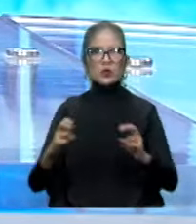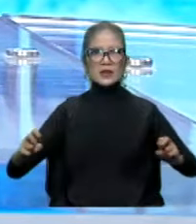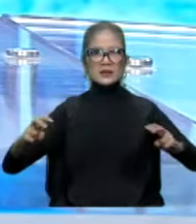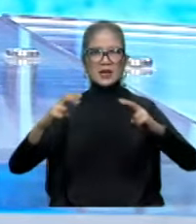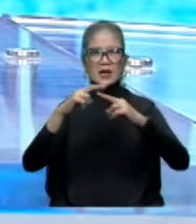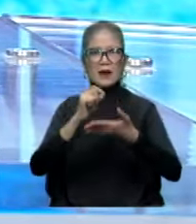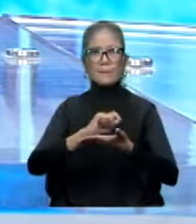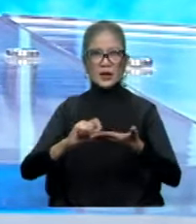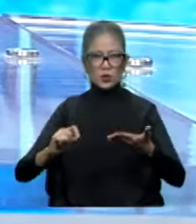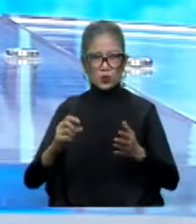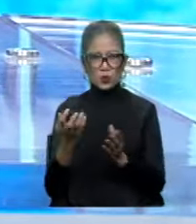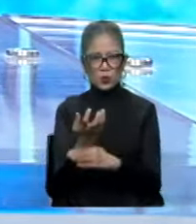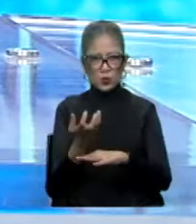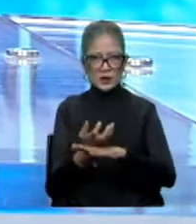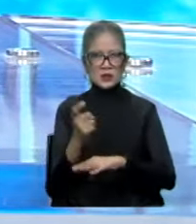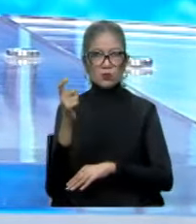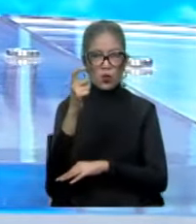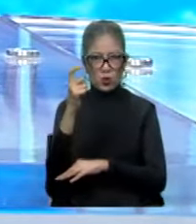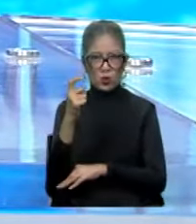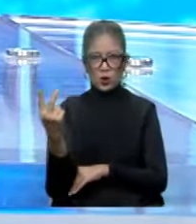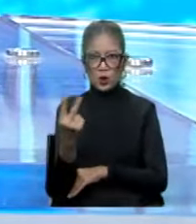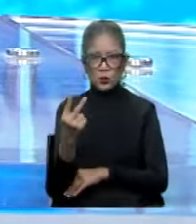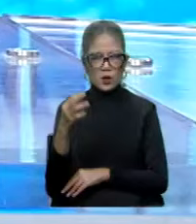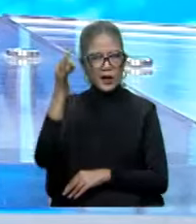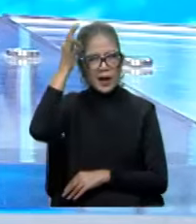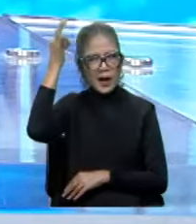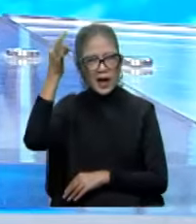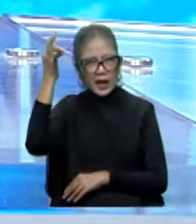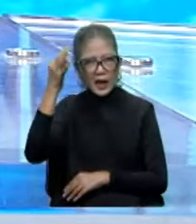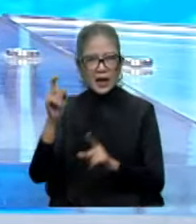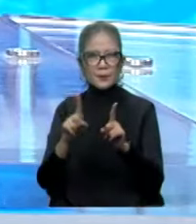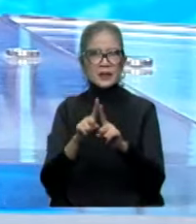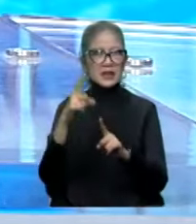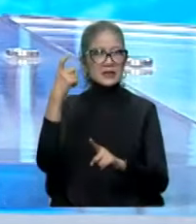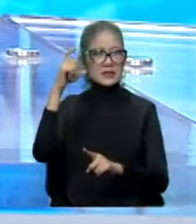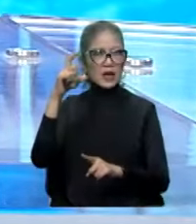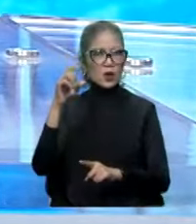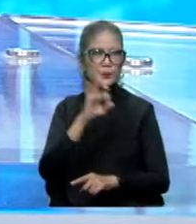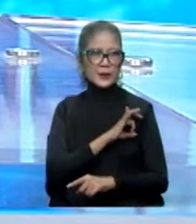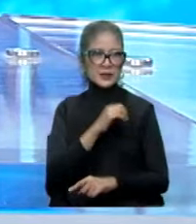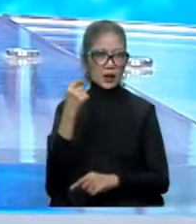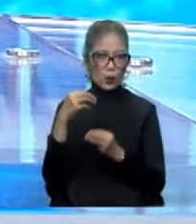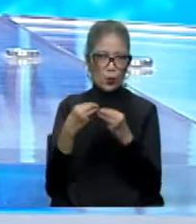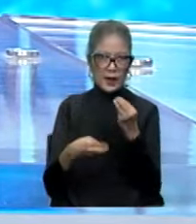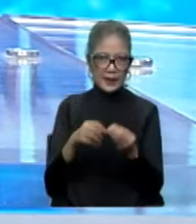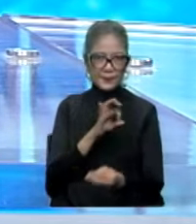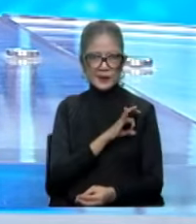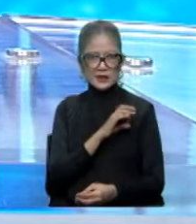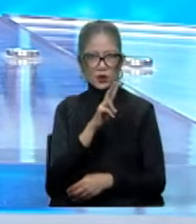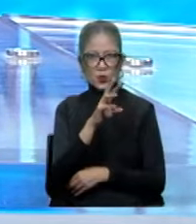Bogor, tempat yang penuh kenangan bagi keduanya saat berpasangan sebagai Capres-Cawapres 2009 silam. Berikut laporan Faisal